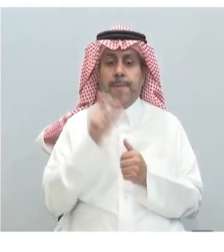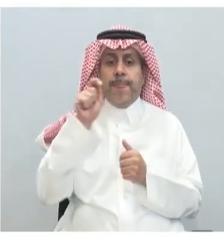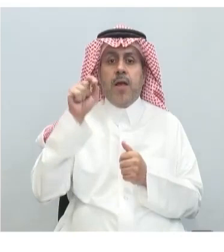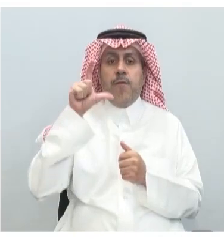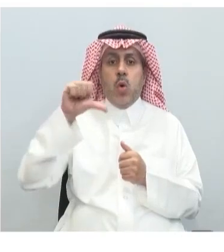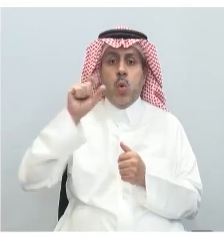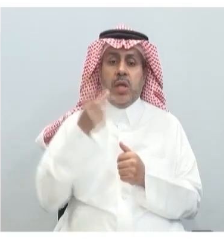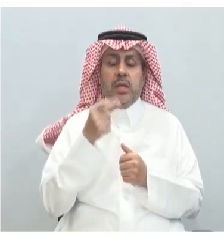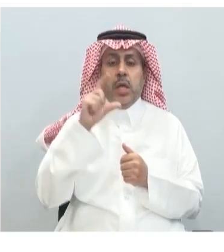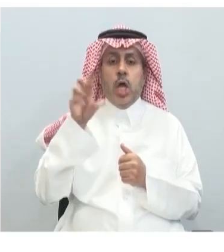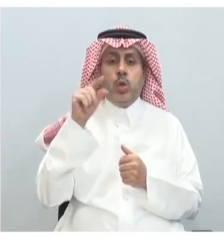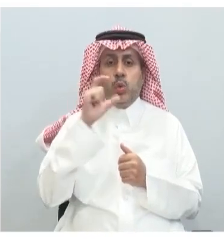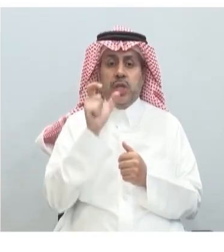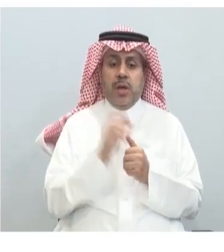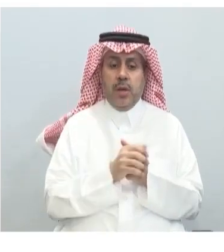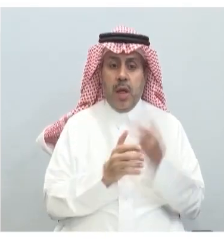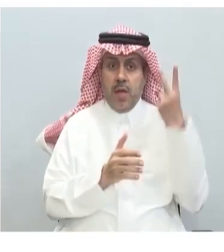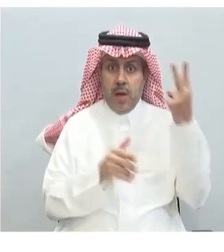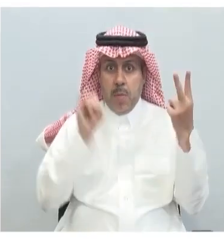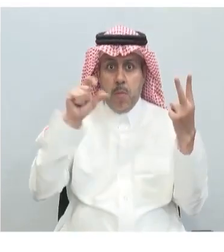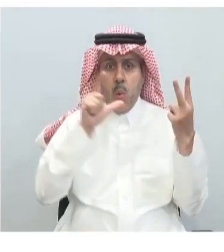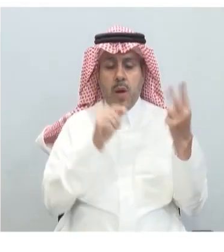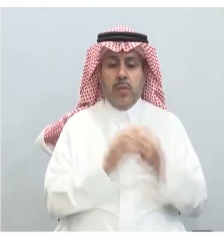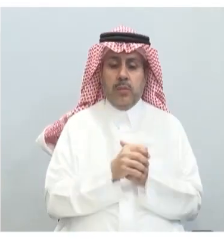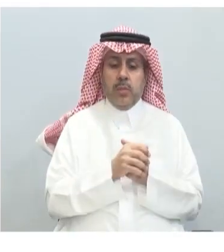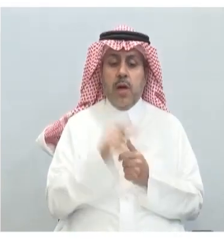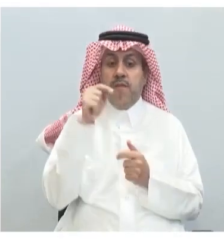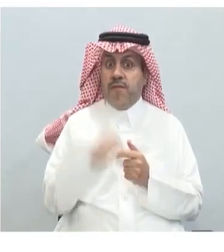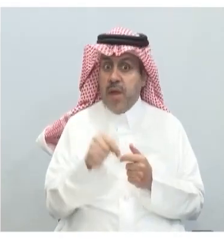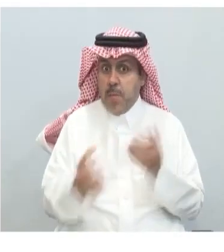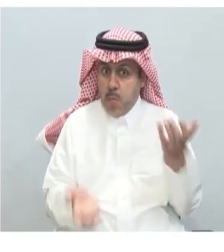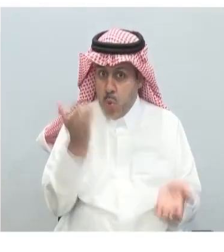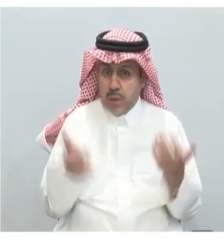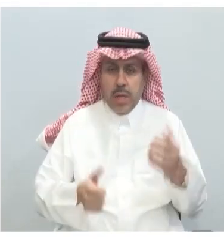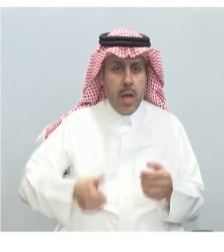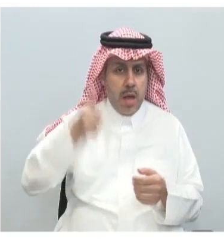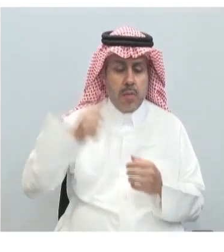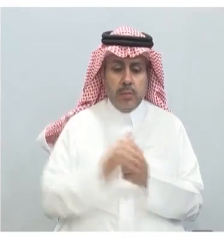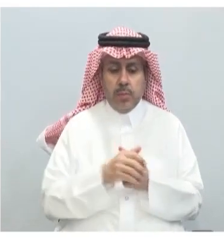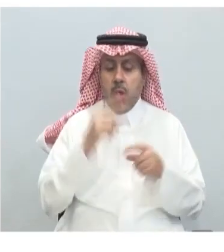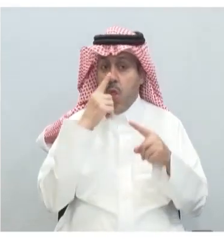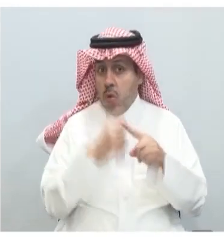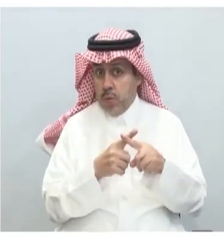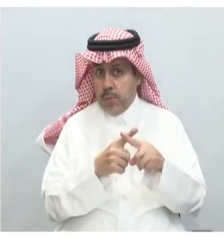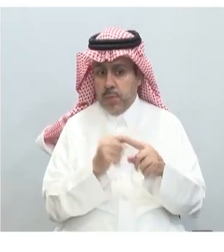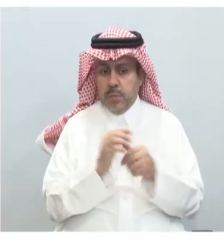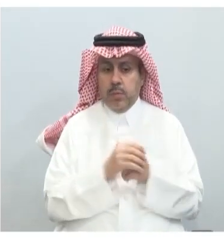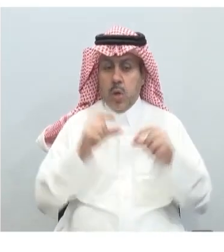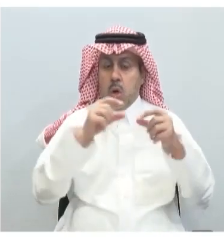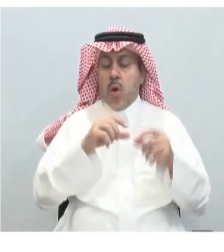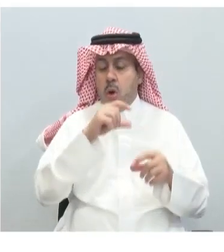الهيدروجين لاحظ 2 مول اذا يوجد في المعادله اي اذا سنقوم بضرب المعادله